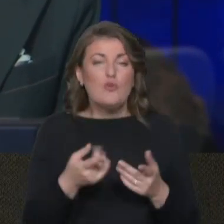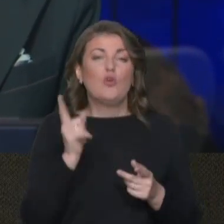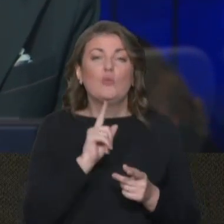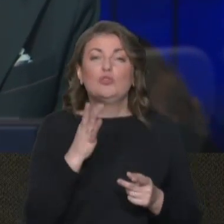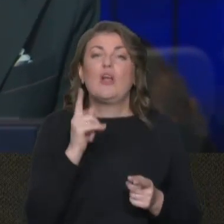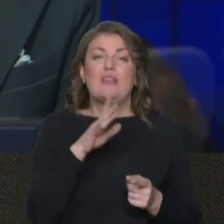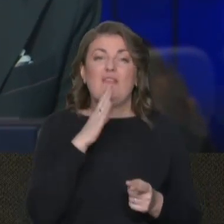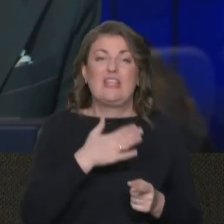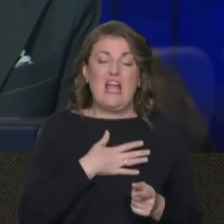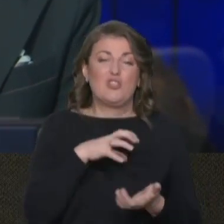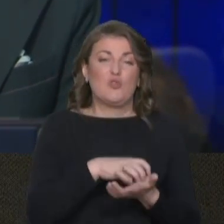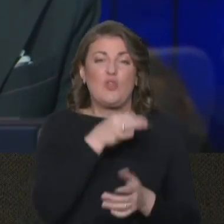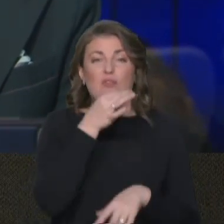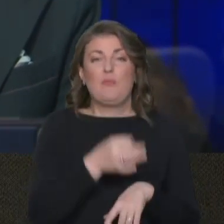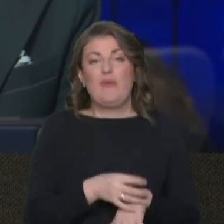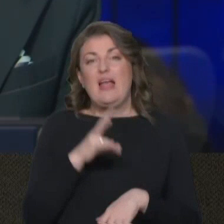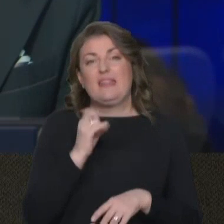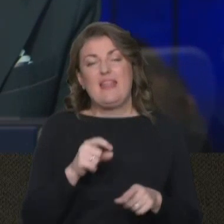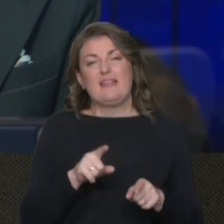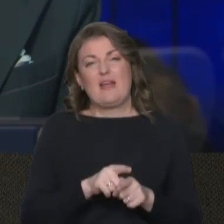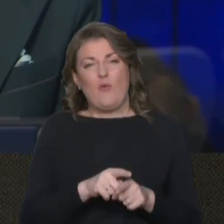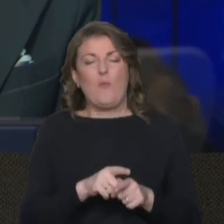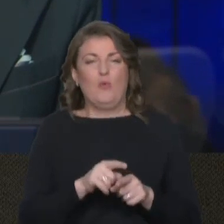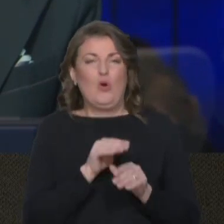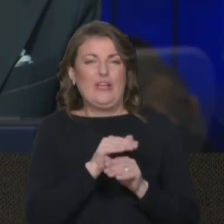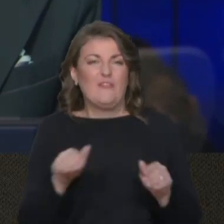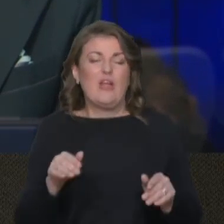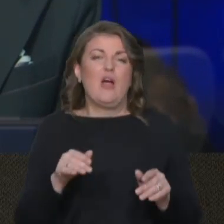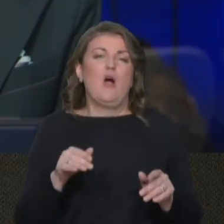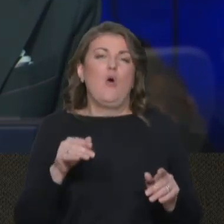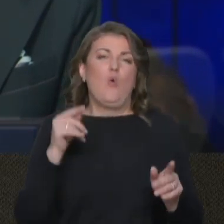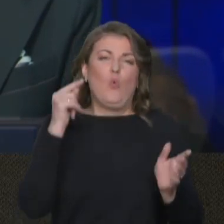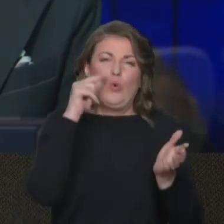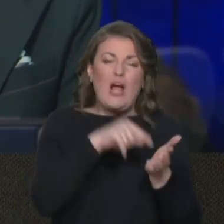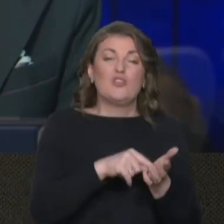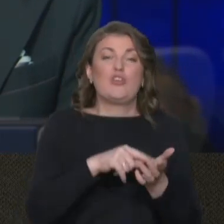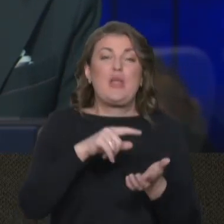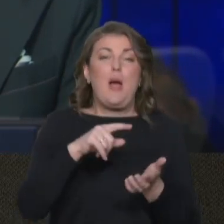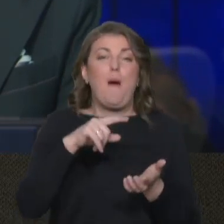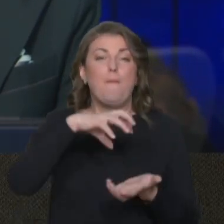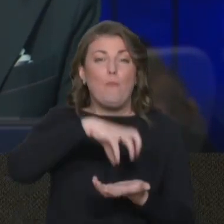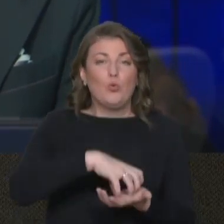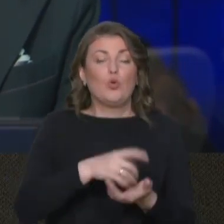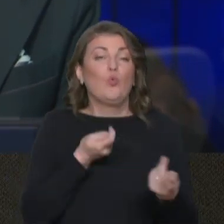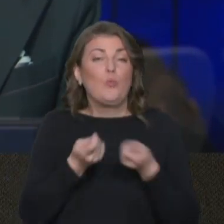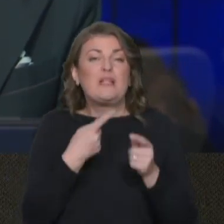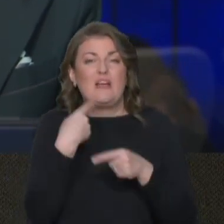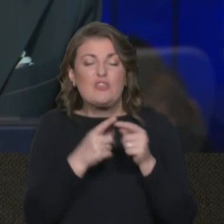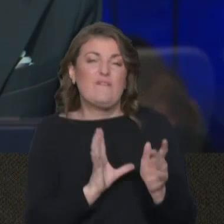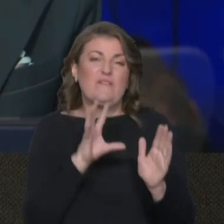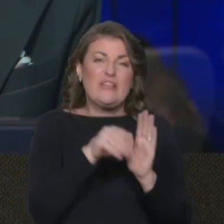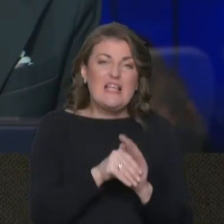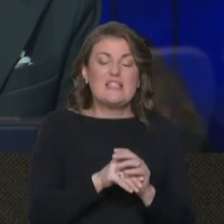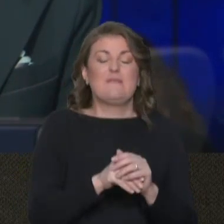навіть в нашій зоні відповідальності на тактичному рівні ураження пунктів управління – це завжди внесення